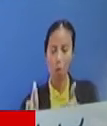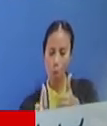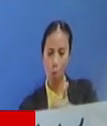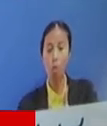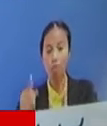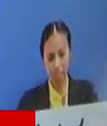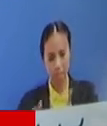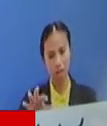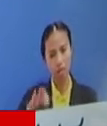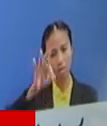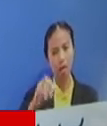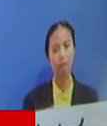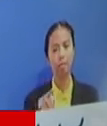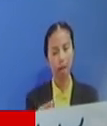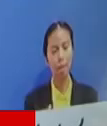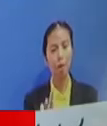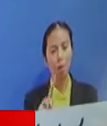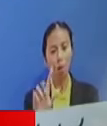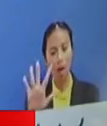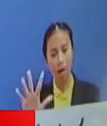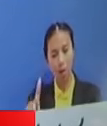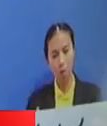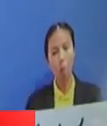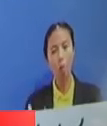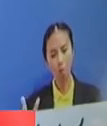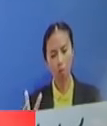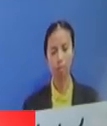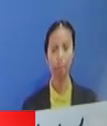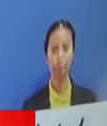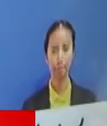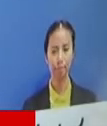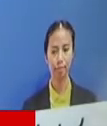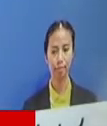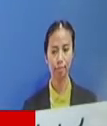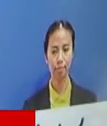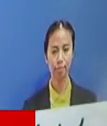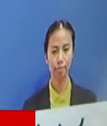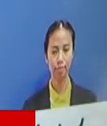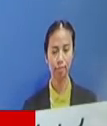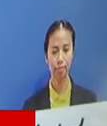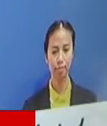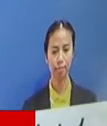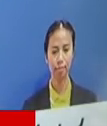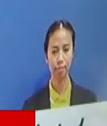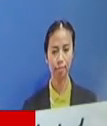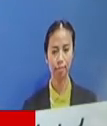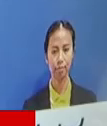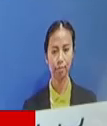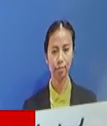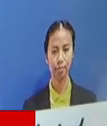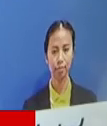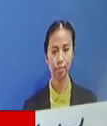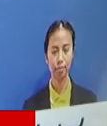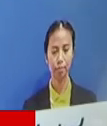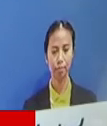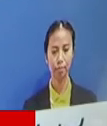ณ2563ที่จะมีขึ้นในช่วงปลายเดือนมิถุนายนนี้ถ้าบิ๊กตู่ทำให้กวนต่างๆในพรรค